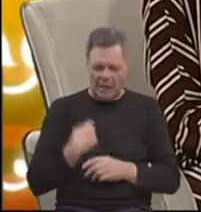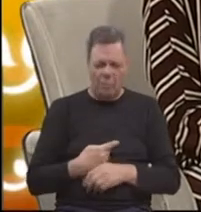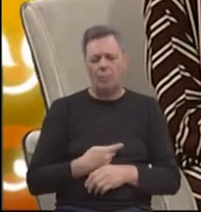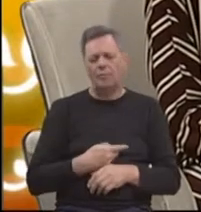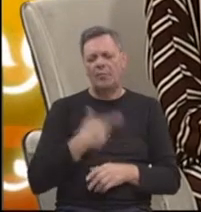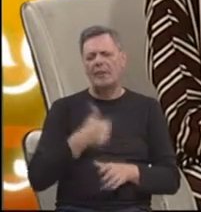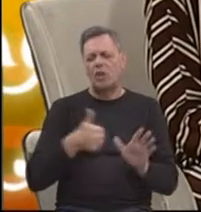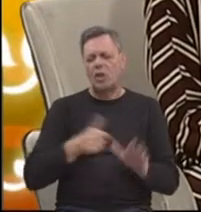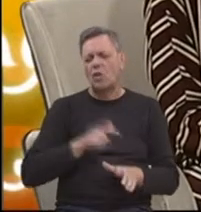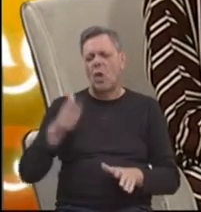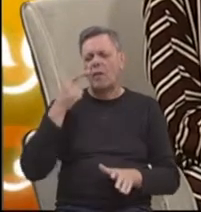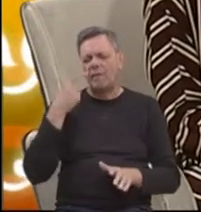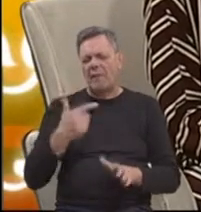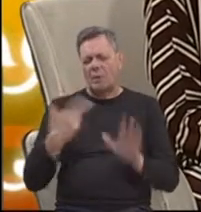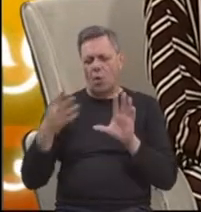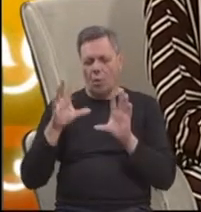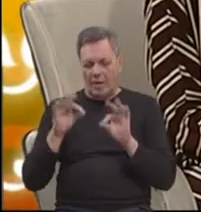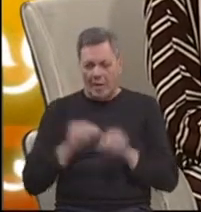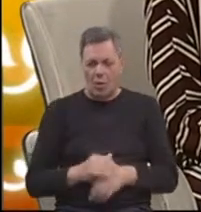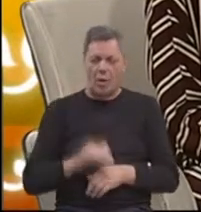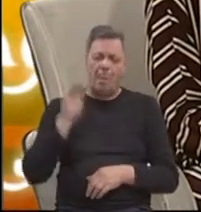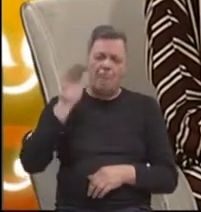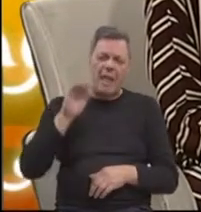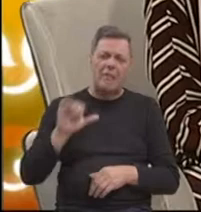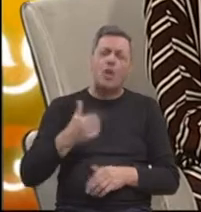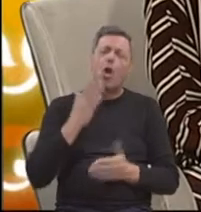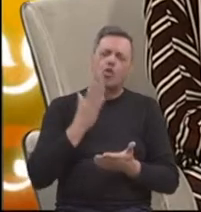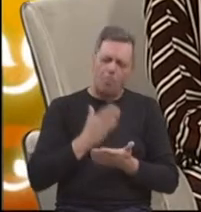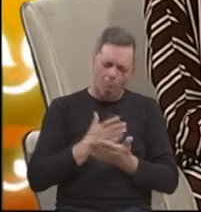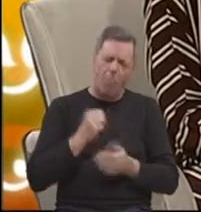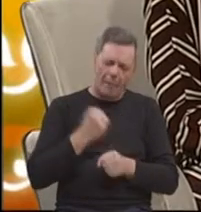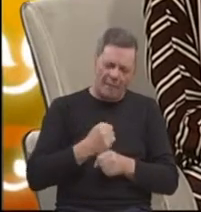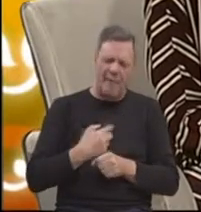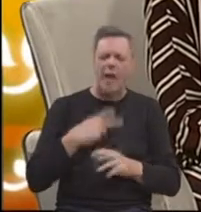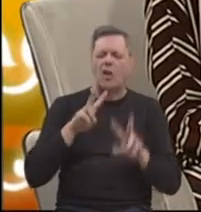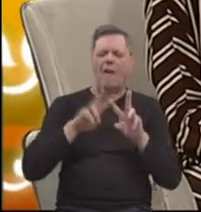do 28.10. ove godine. Prijave se zapravo još mogu izvršiti na našoj